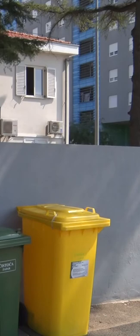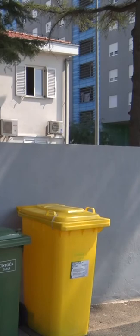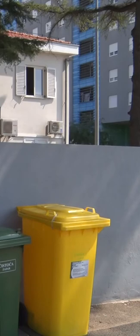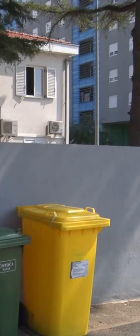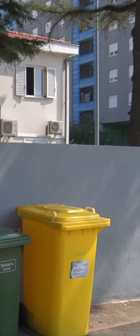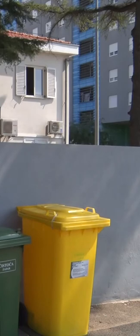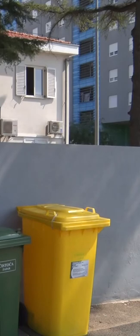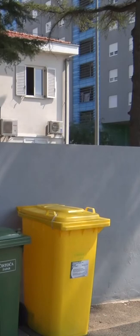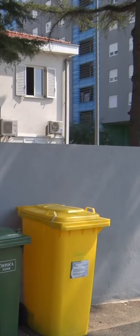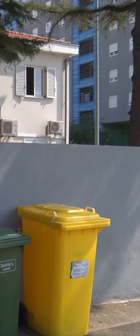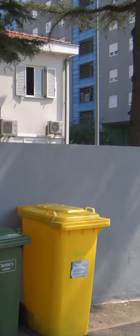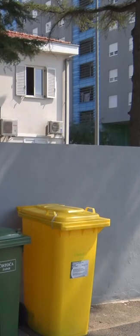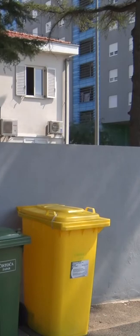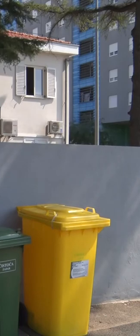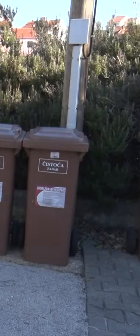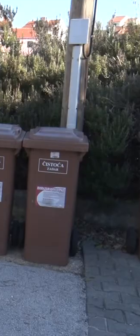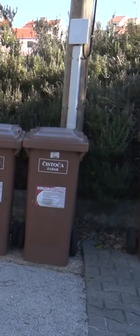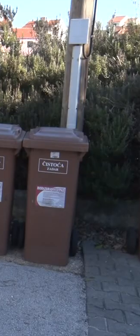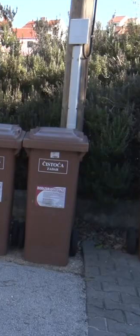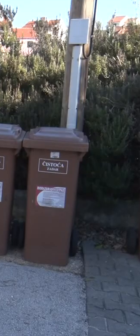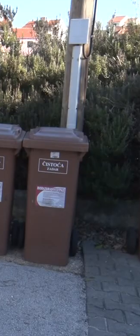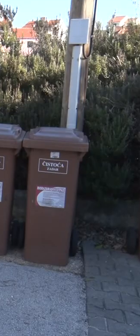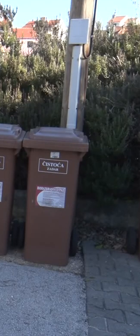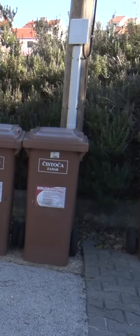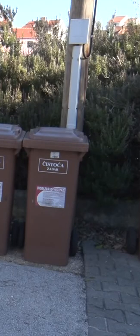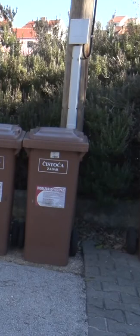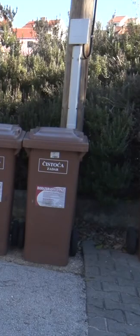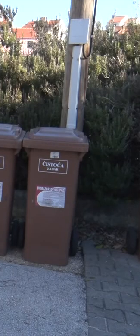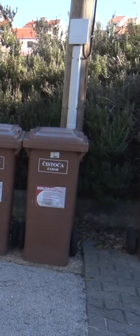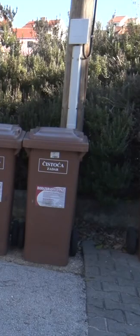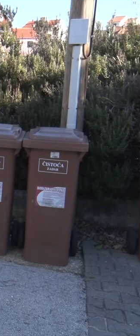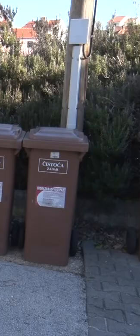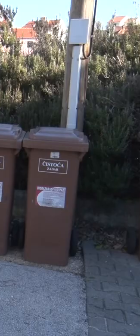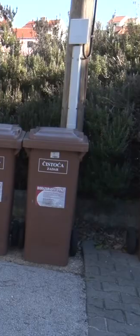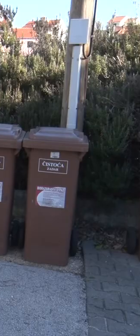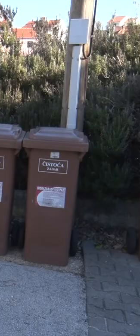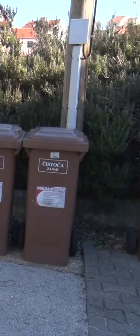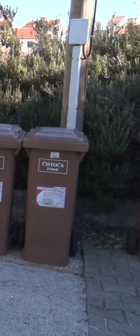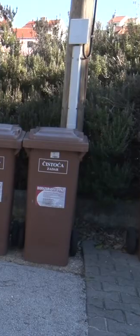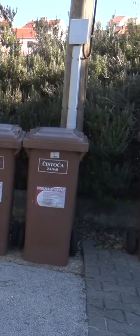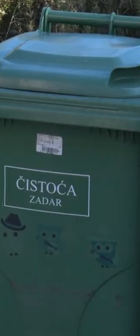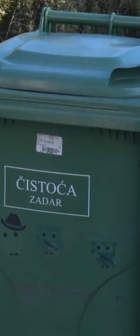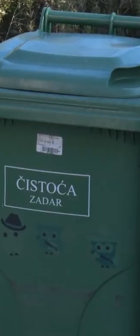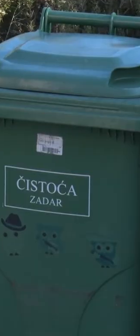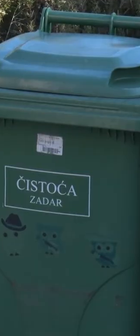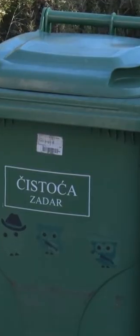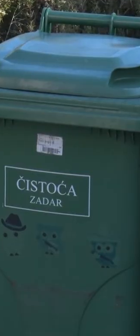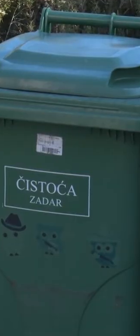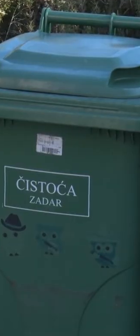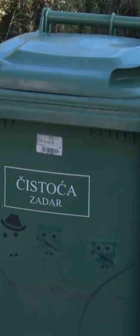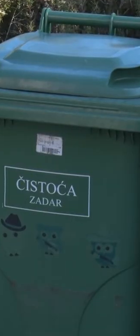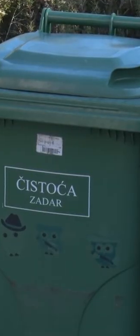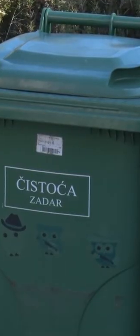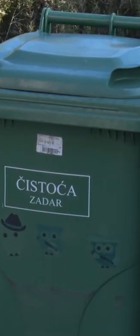Jedan od tih sustava je i ovaj iza nas. To je sustav sa tri spremnika, zeleni spremnik u